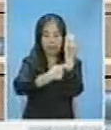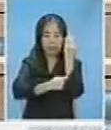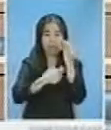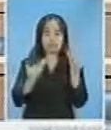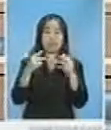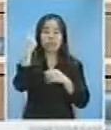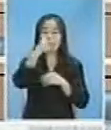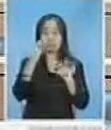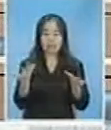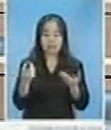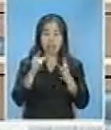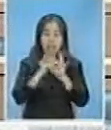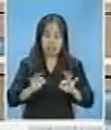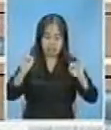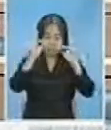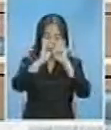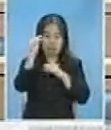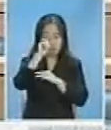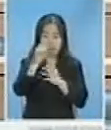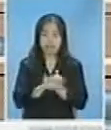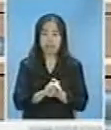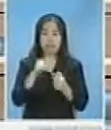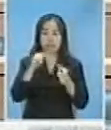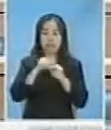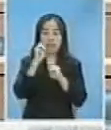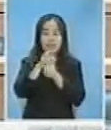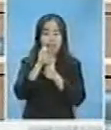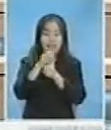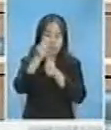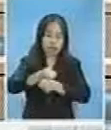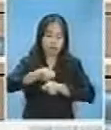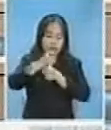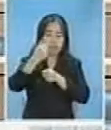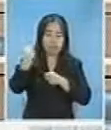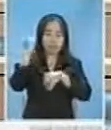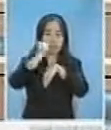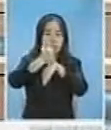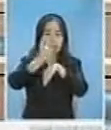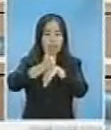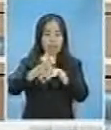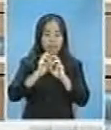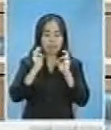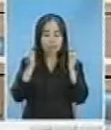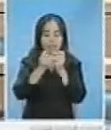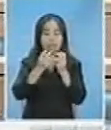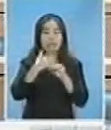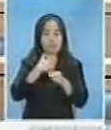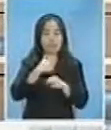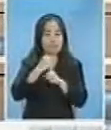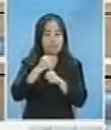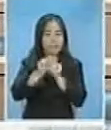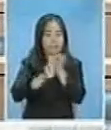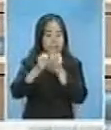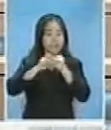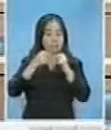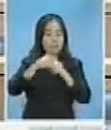ครับส่งใครและที่สำคัญนะครับได้นัดเกษตรกรได้นัดผู้นำชุมนุมสกย.ว่าจะมาแก้ไขกันที่สภา